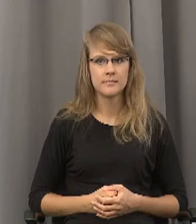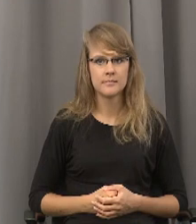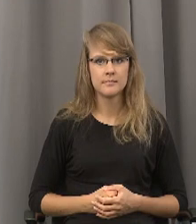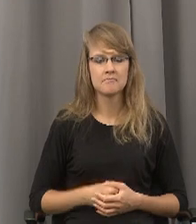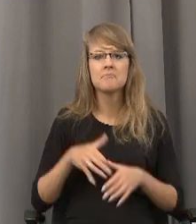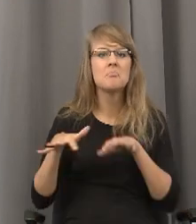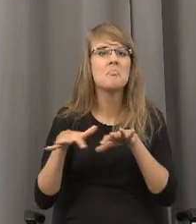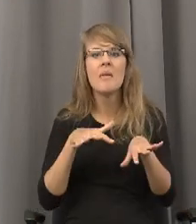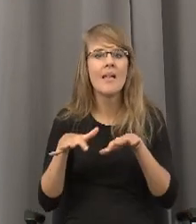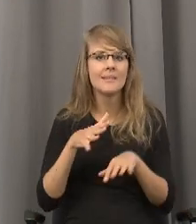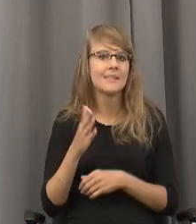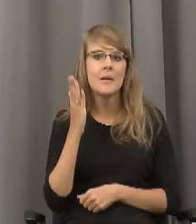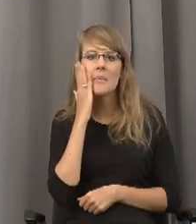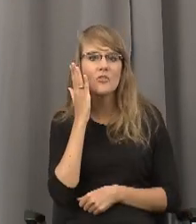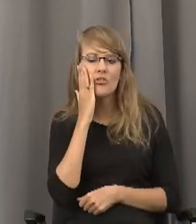Miejsce zamieszkania.